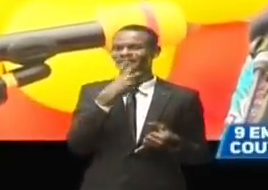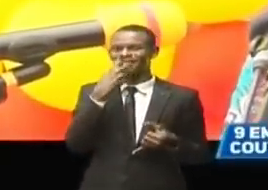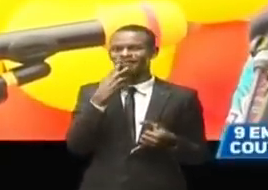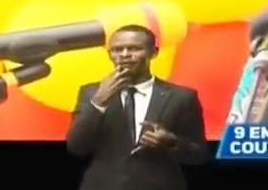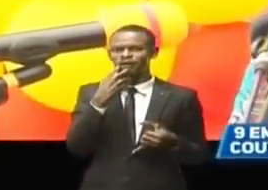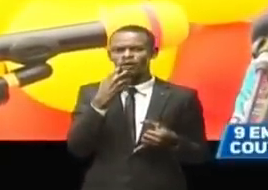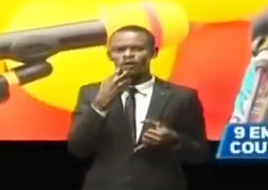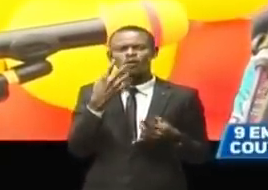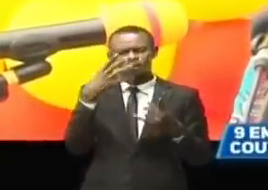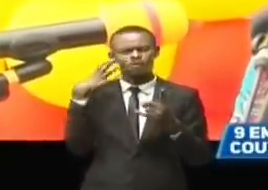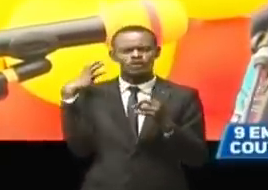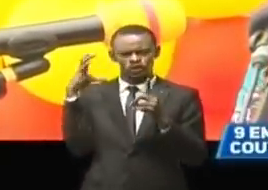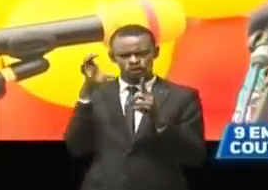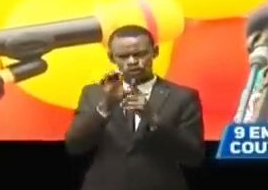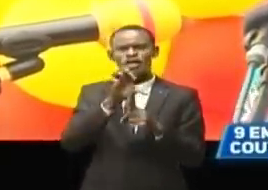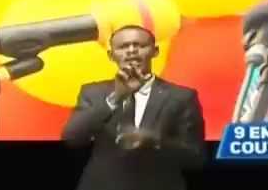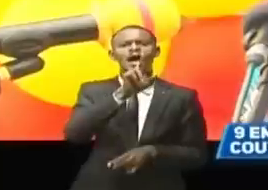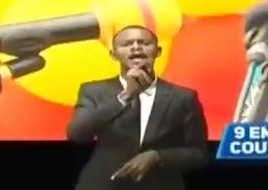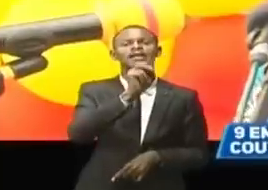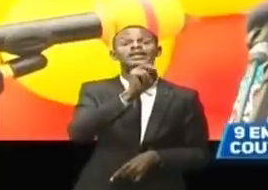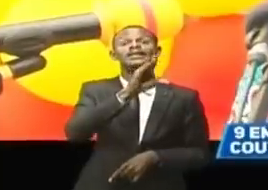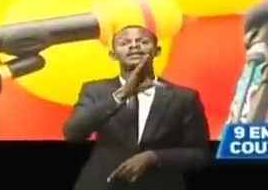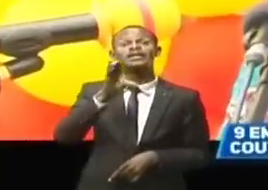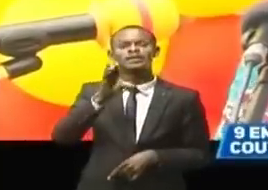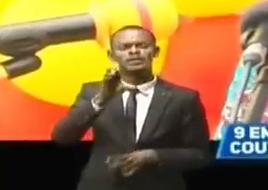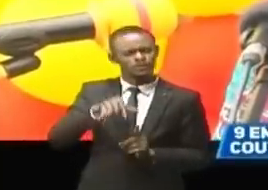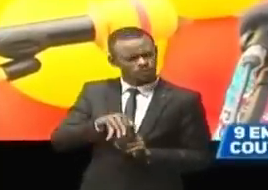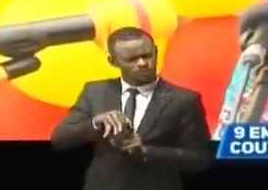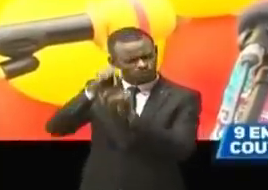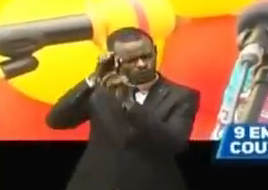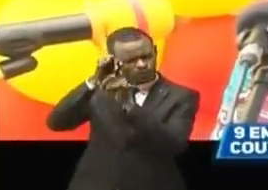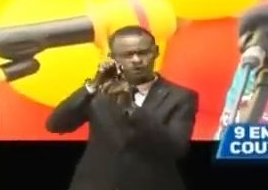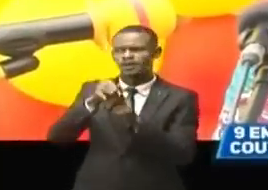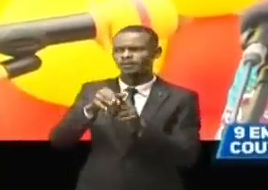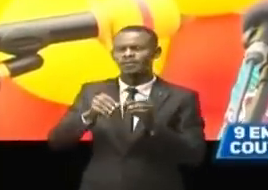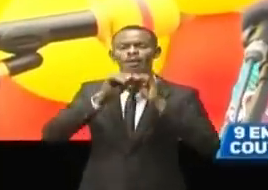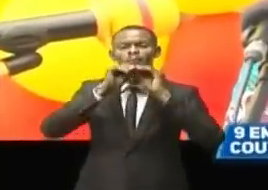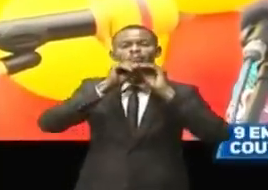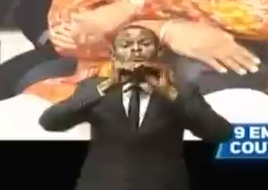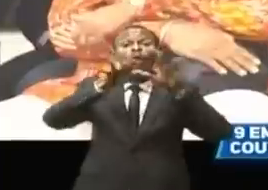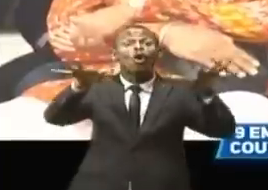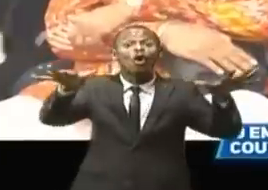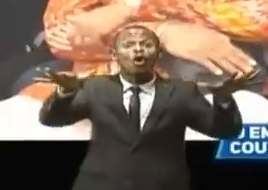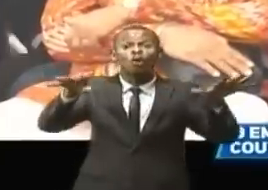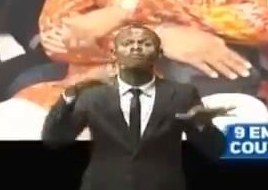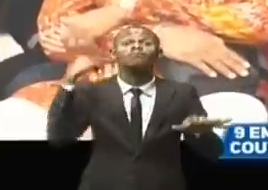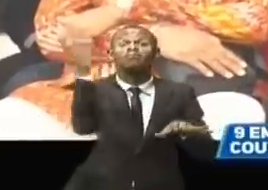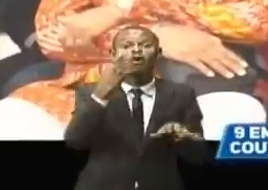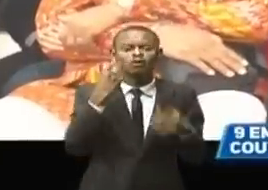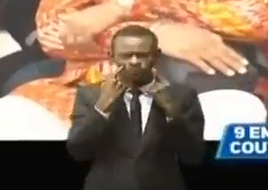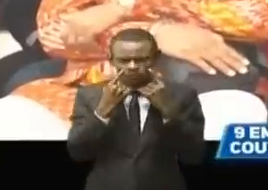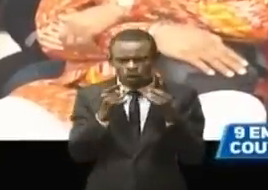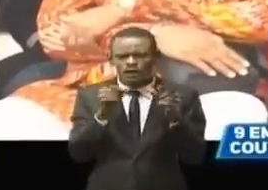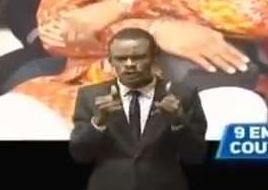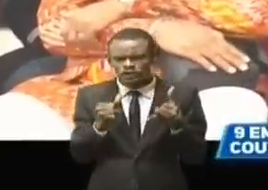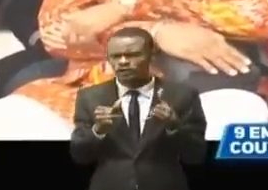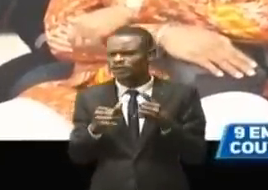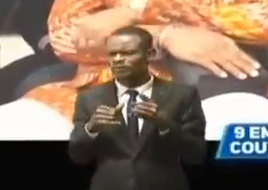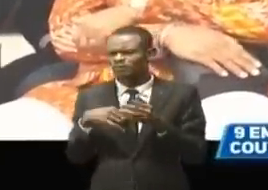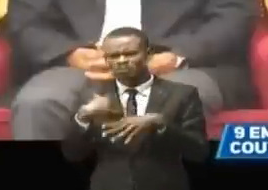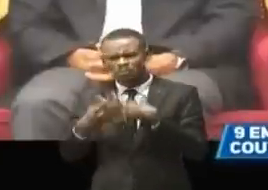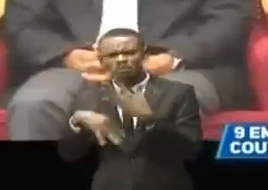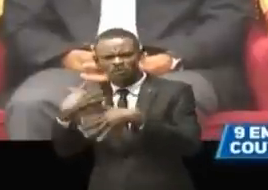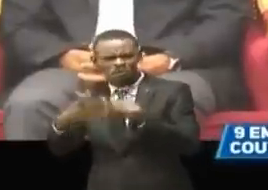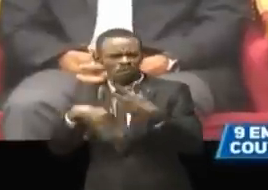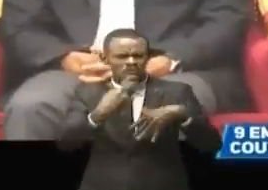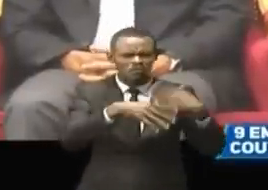RTDH, radio-télé-diffuseur hôte, confirmant du reste son statut de chaîne de grands événements où émotion